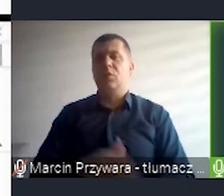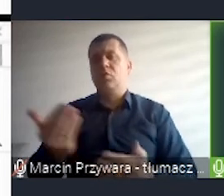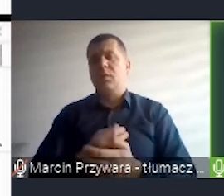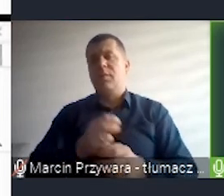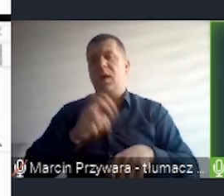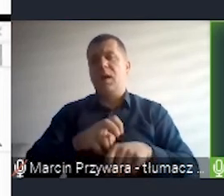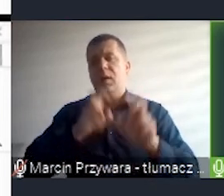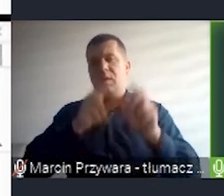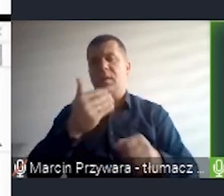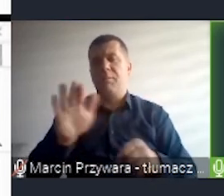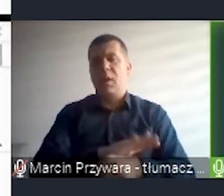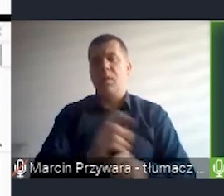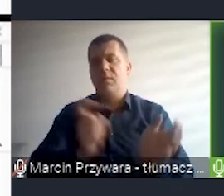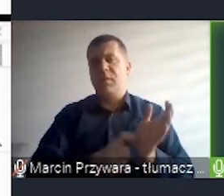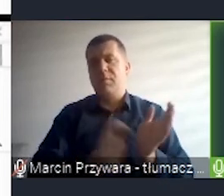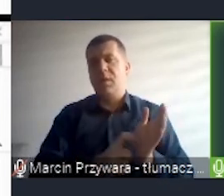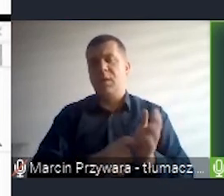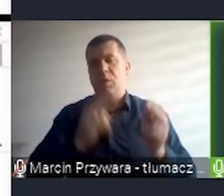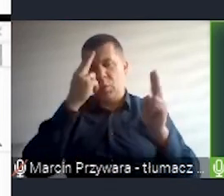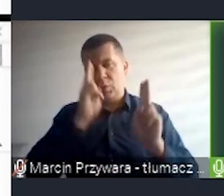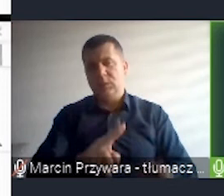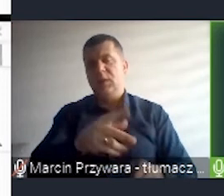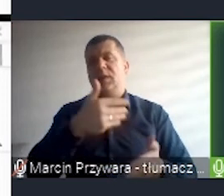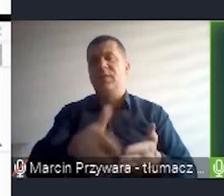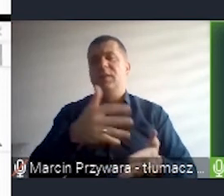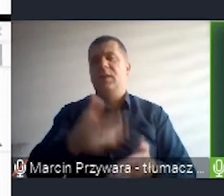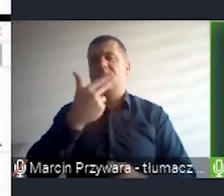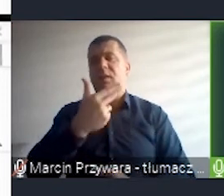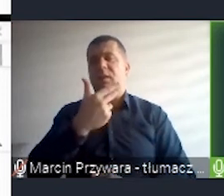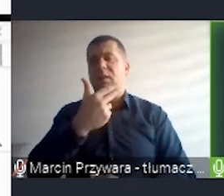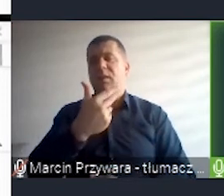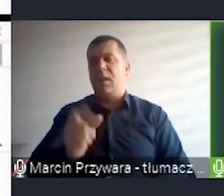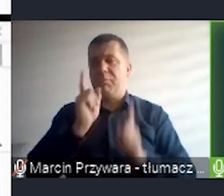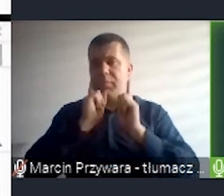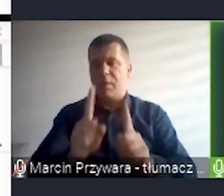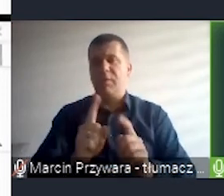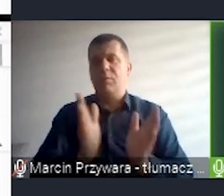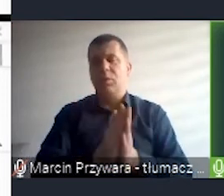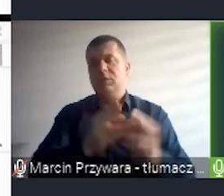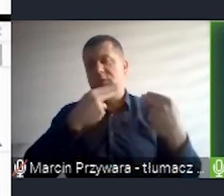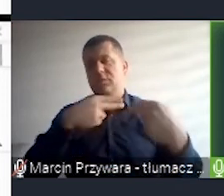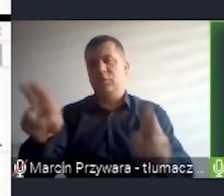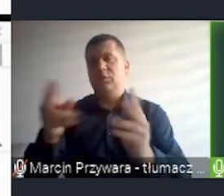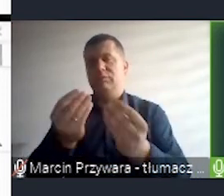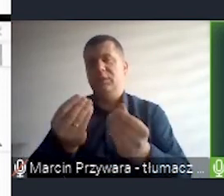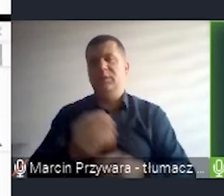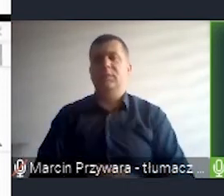lekarza niespełniającego wymagań uznała za wydatki nieprawidłowe i nakazała zwrot środków.